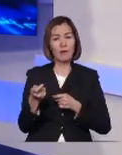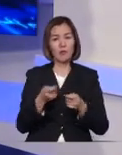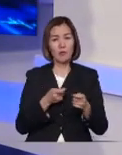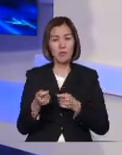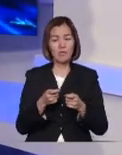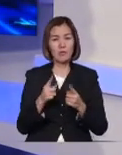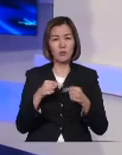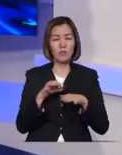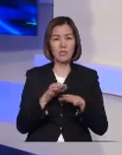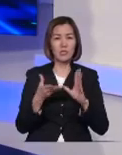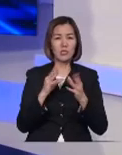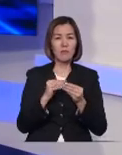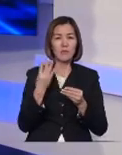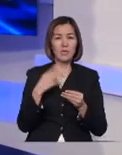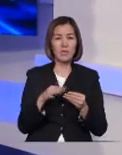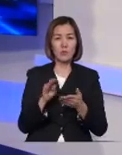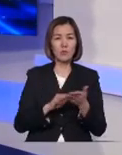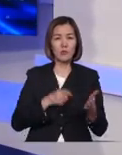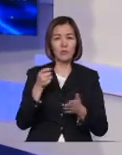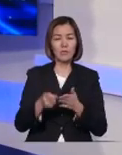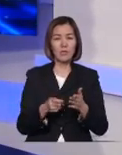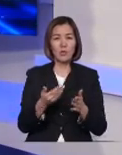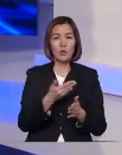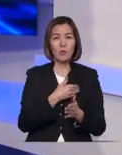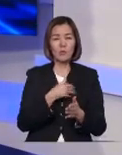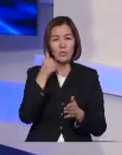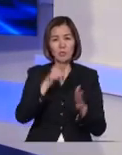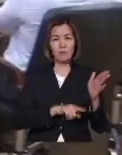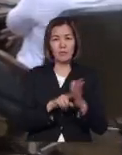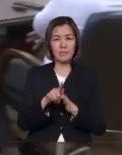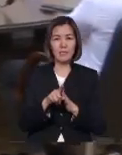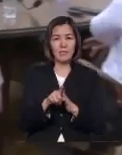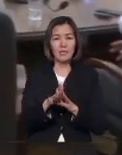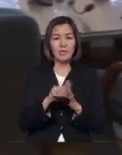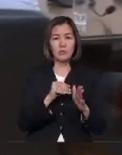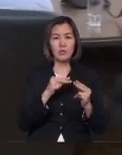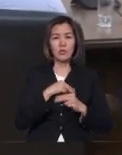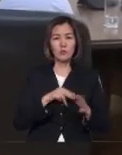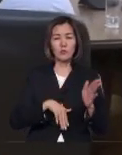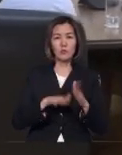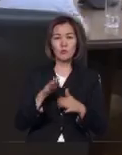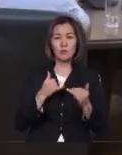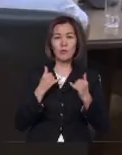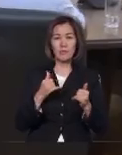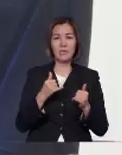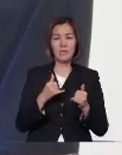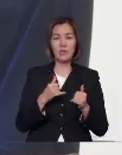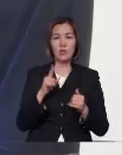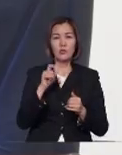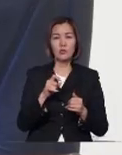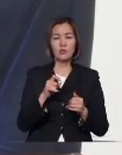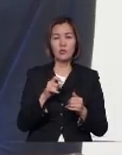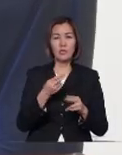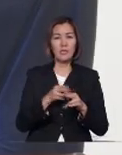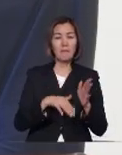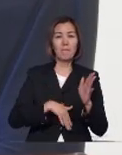ұйымдастырылған жалпы 40-қа жуық тілші өтініш беріпті. Үміткерлер жыл басынан бері мәслихат депутаттарының жұмысын көрсетуге бағытталған 100-ден жүйрік